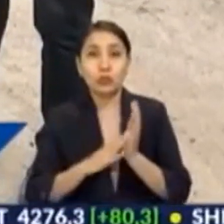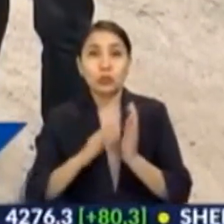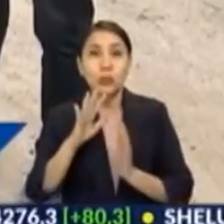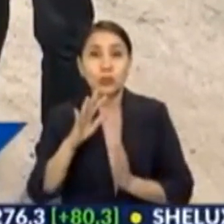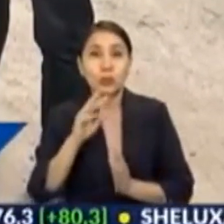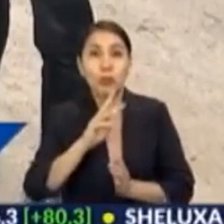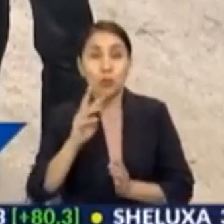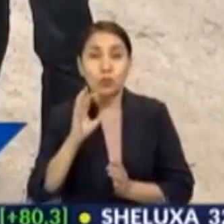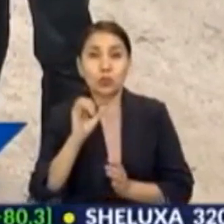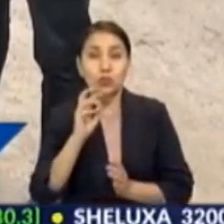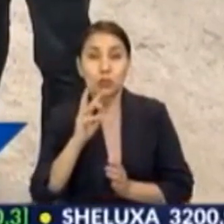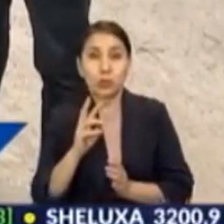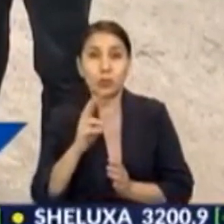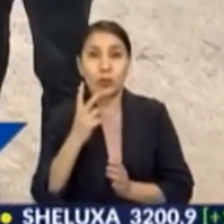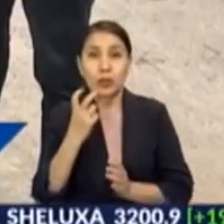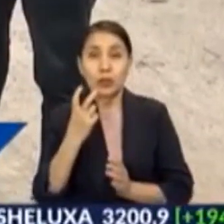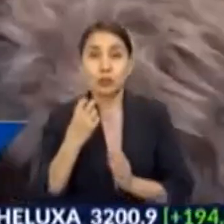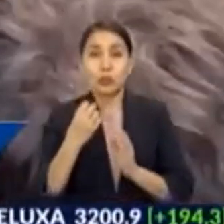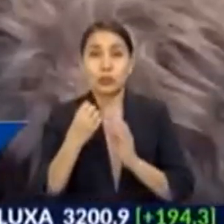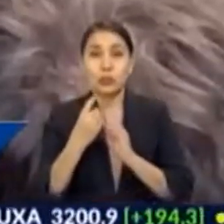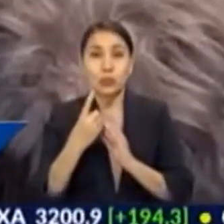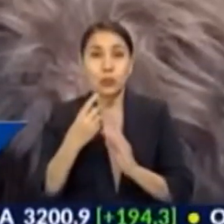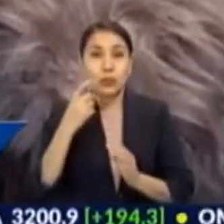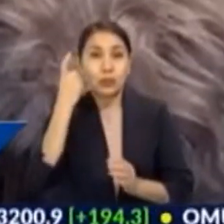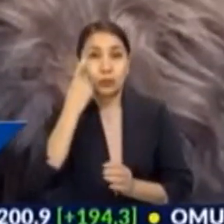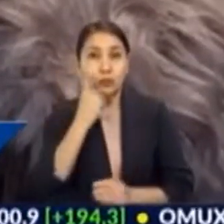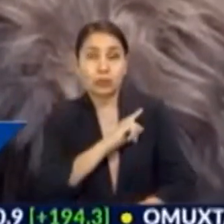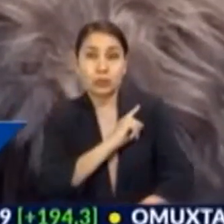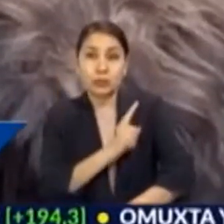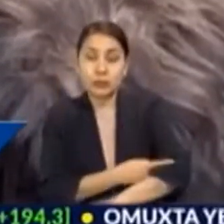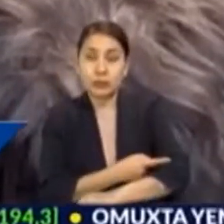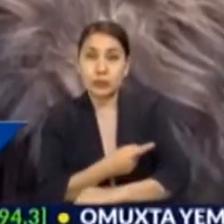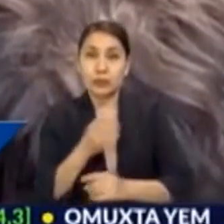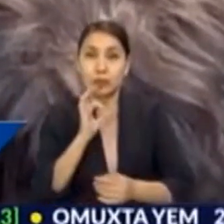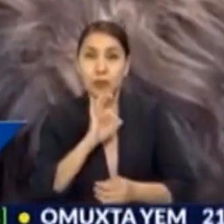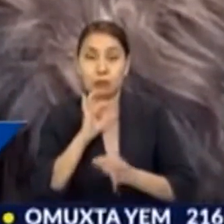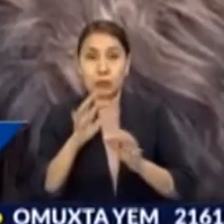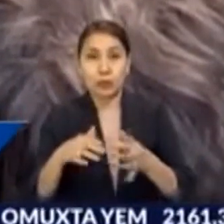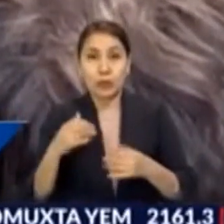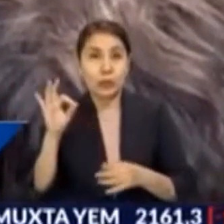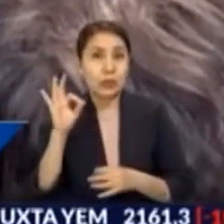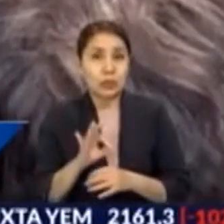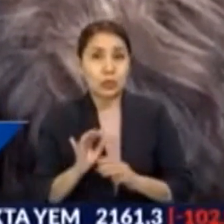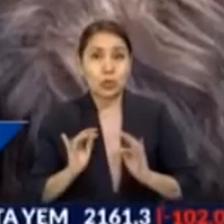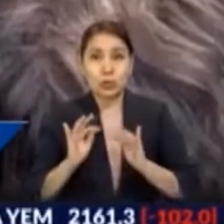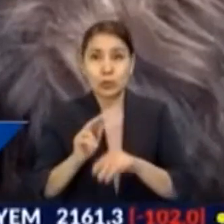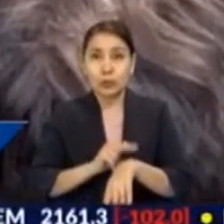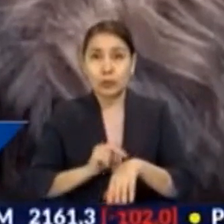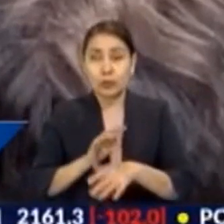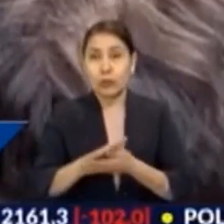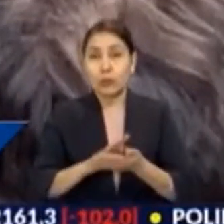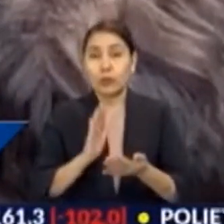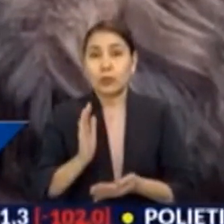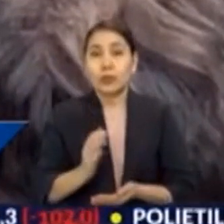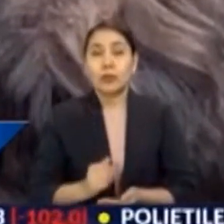jami 2114 dona kuchli ta'sir qiluvchi dori vositalari olindi. Tezkor qidiruv tadbirlari davom ettirilmoqda.